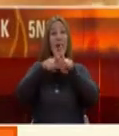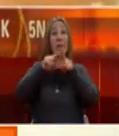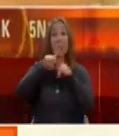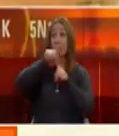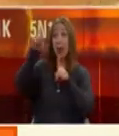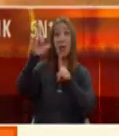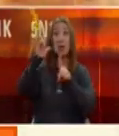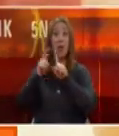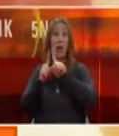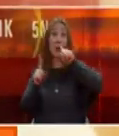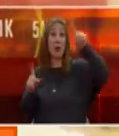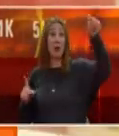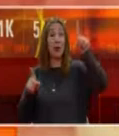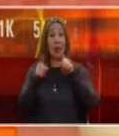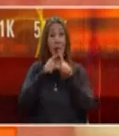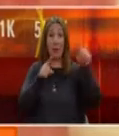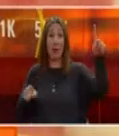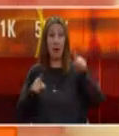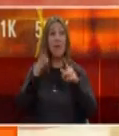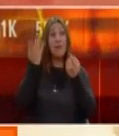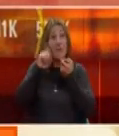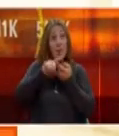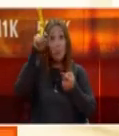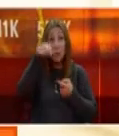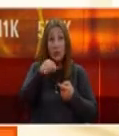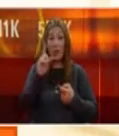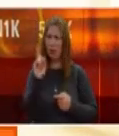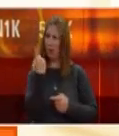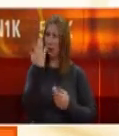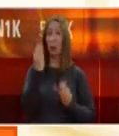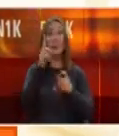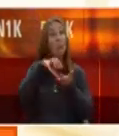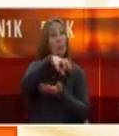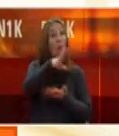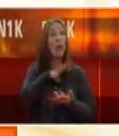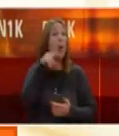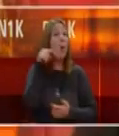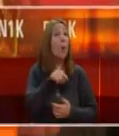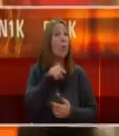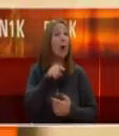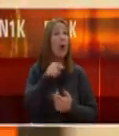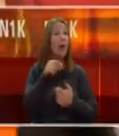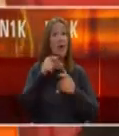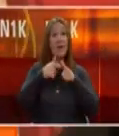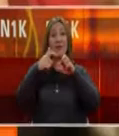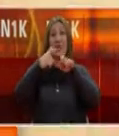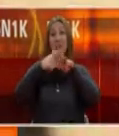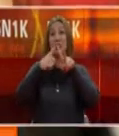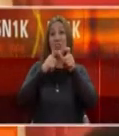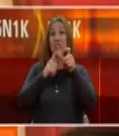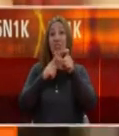kadar ve bu burada ilginç olan bir kısım var. O da franchise modeliyle